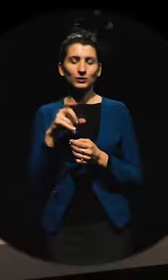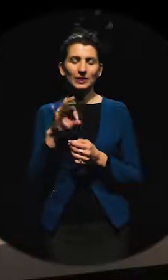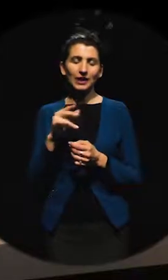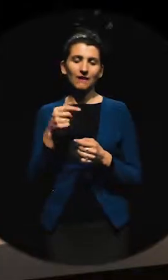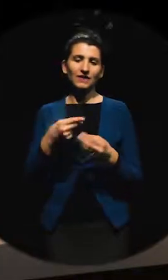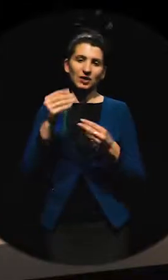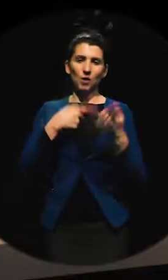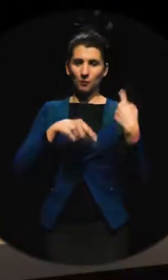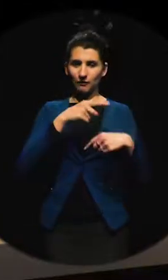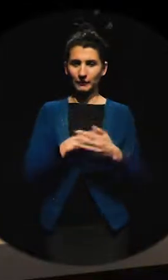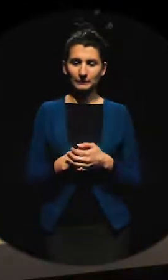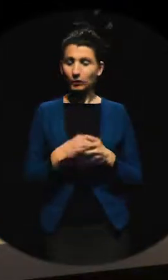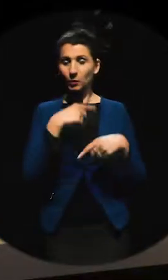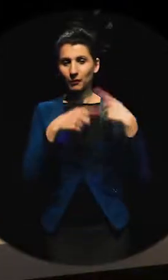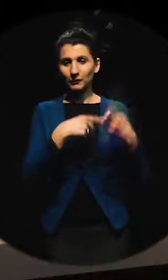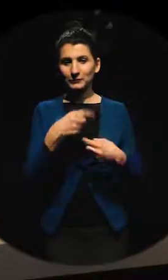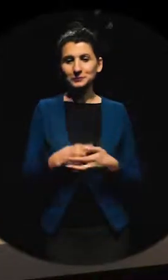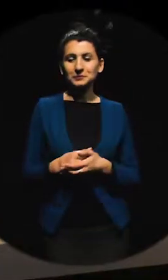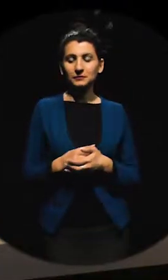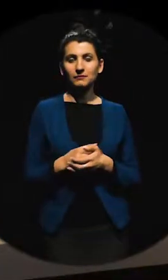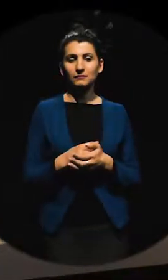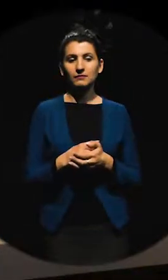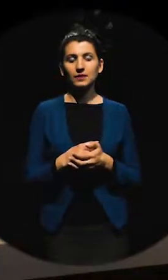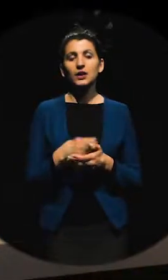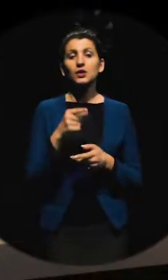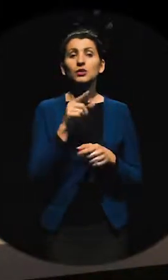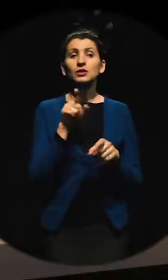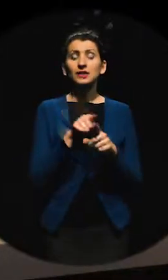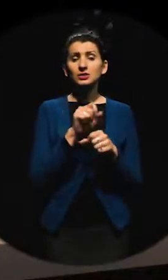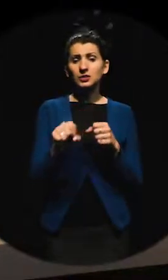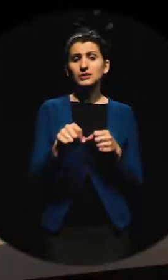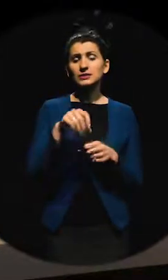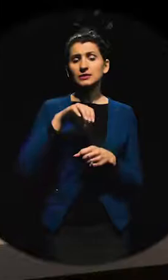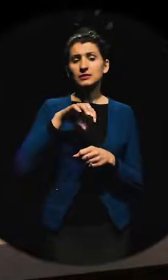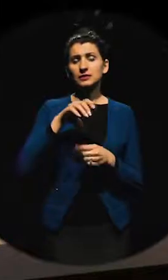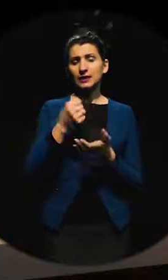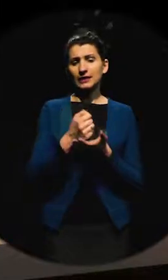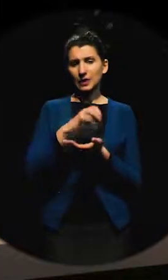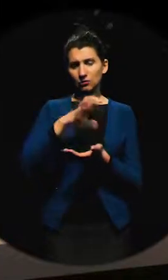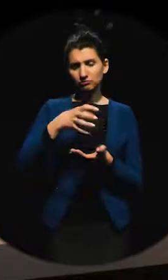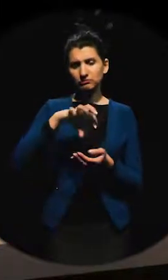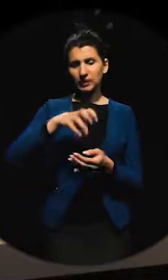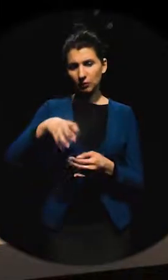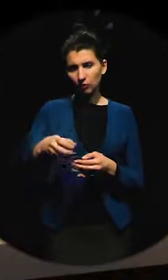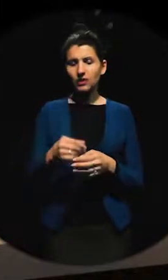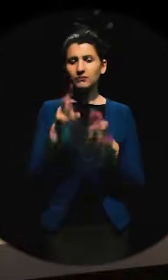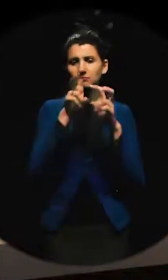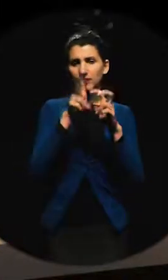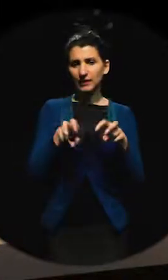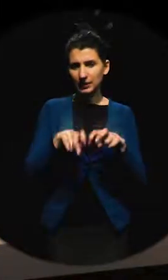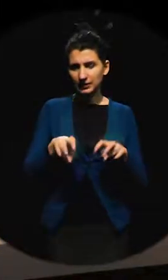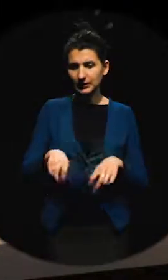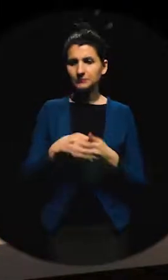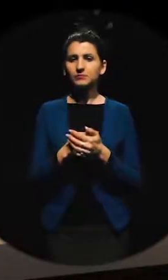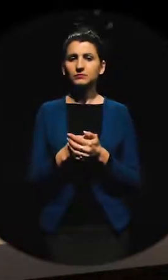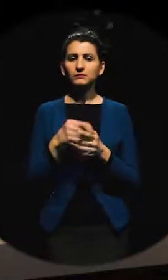relacji opowiedzieć. I kategoria, która tutaj pojawia się w tych rozważaniach, a